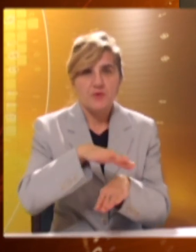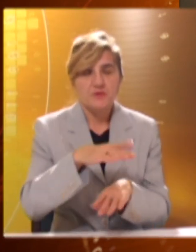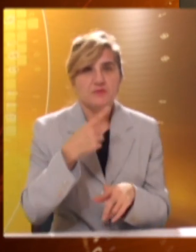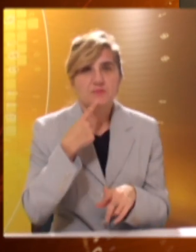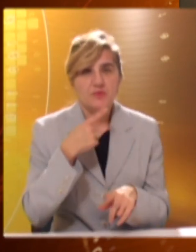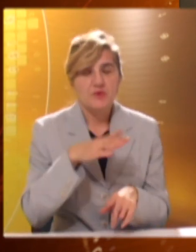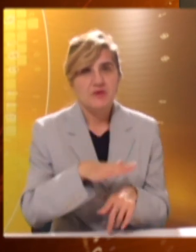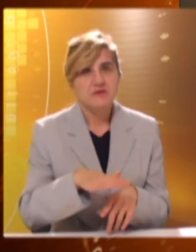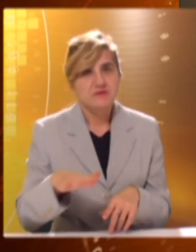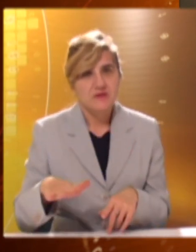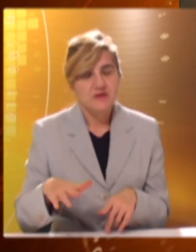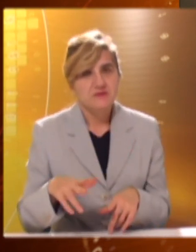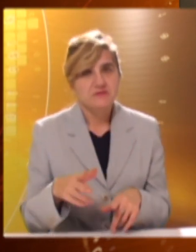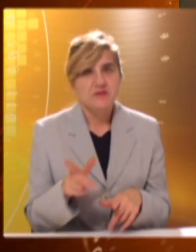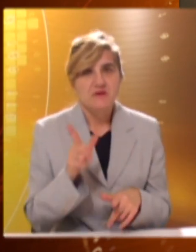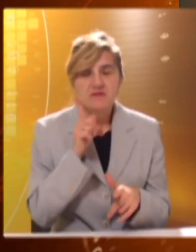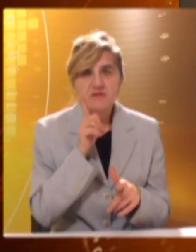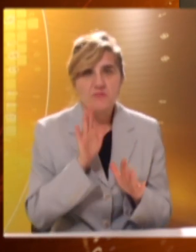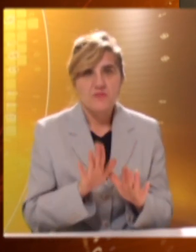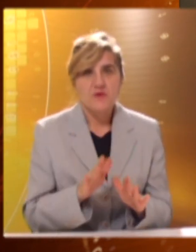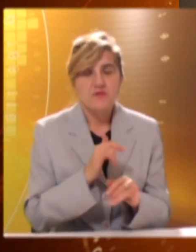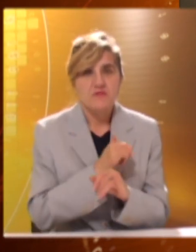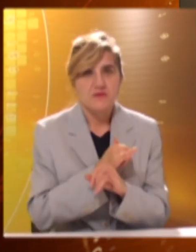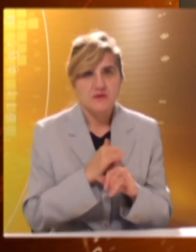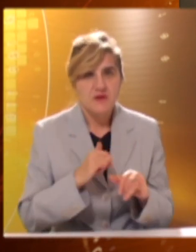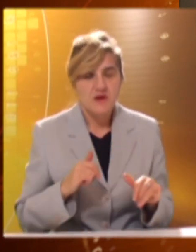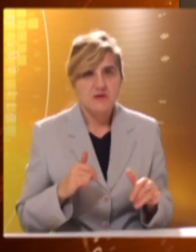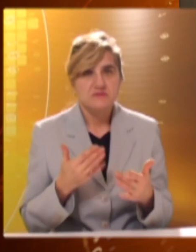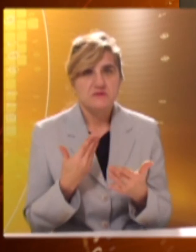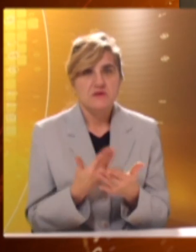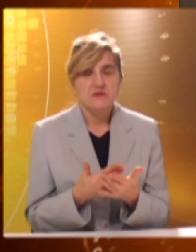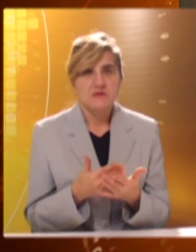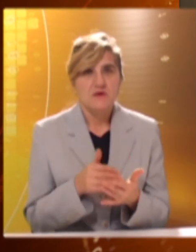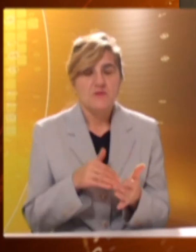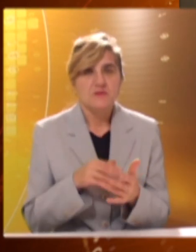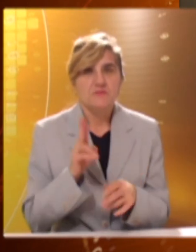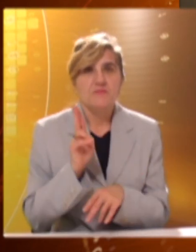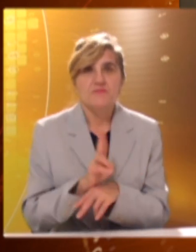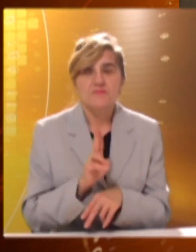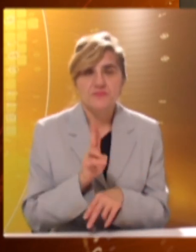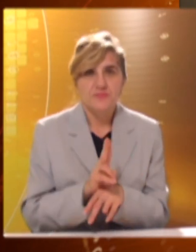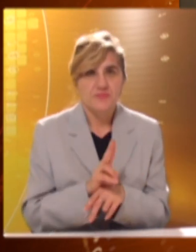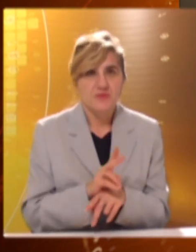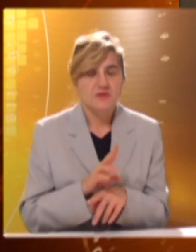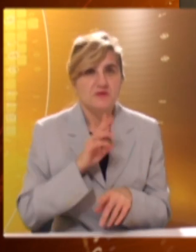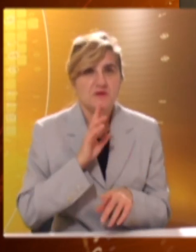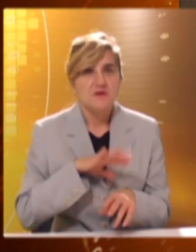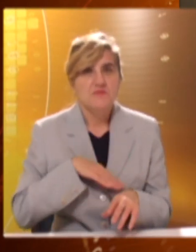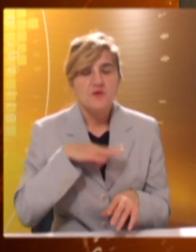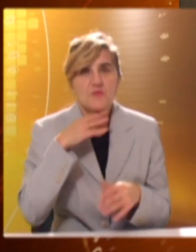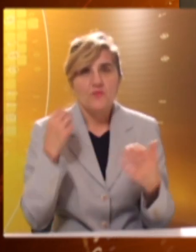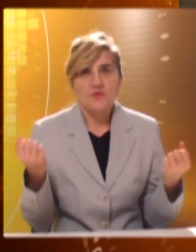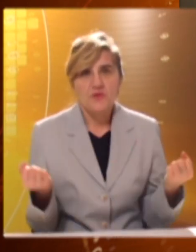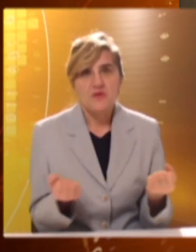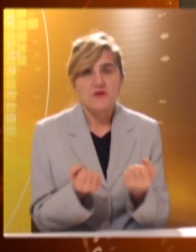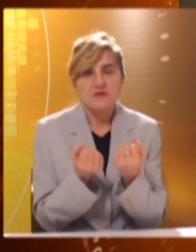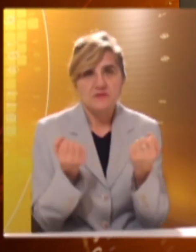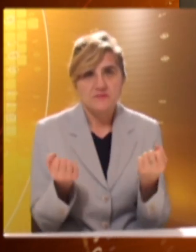Jer radi se ovde o deci koja su još uvek u razvoju, kojoj je pored tih svih aktivnosti i pored